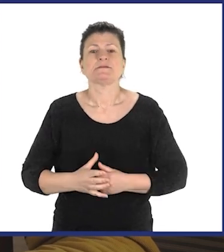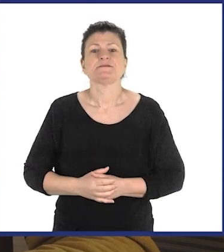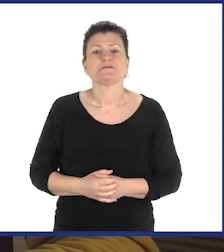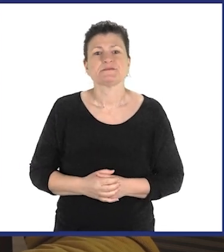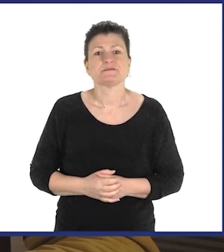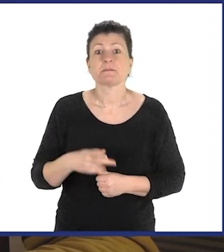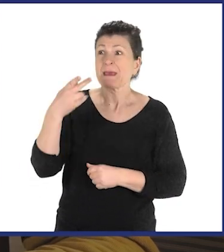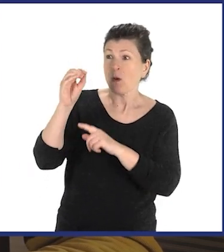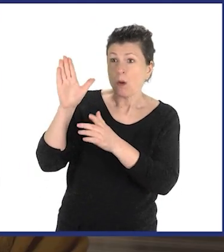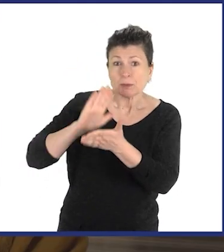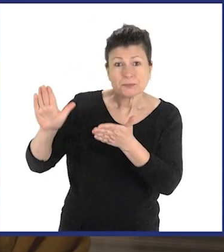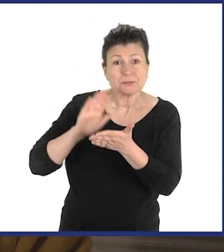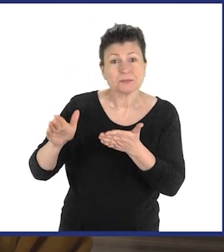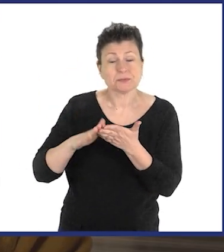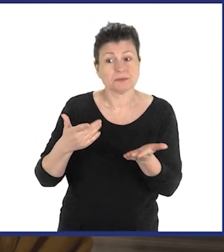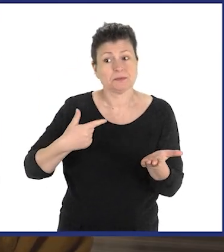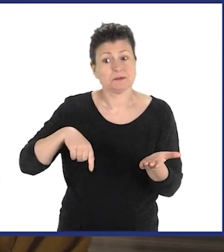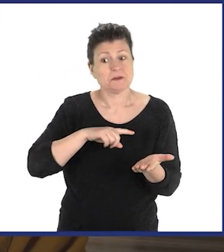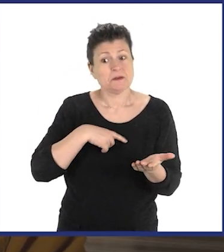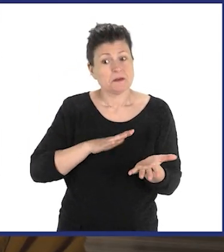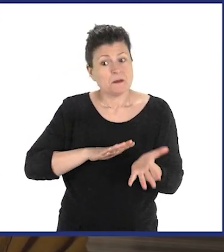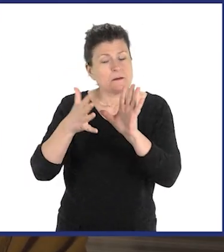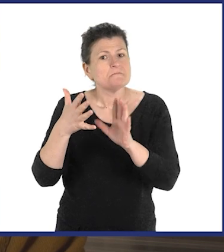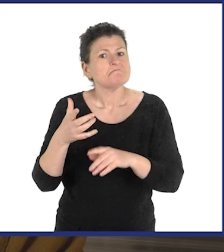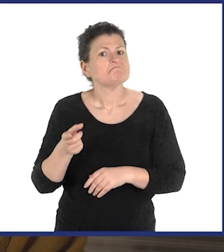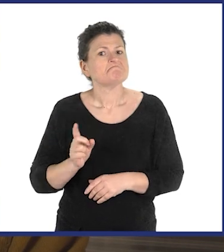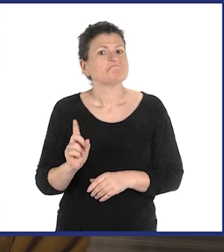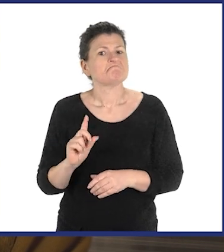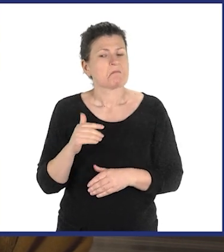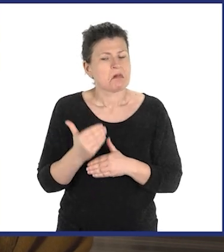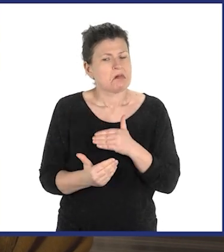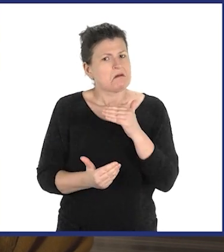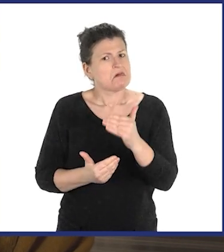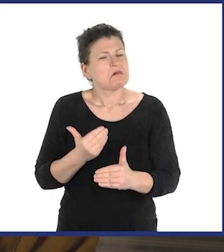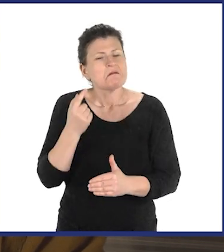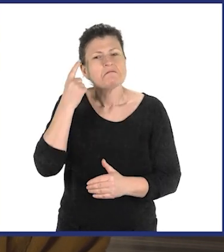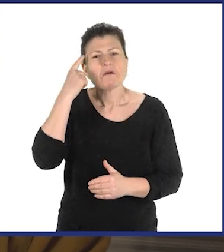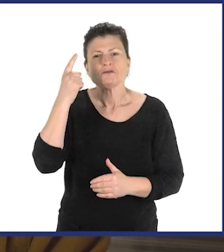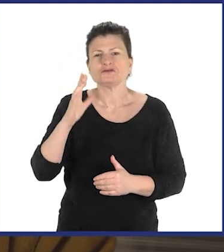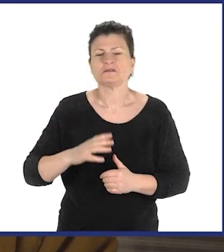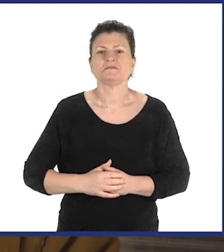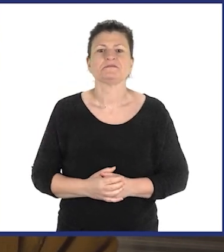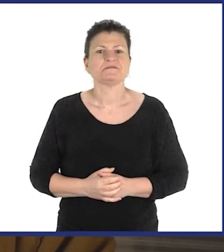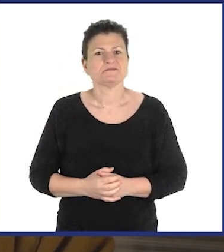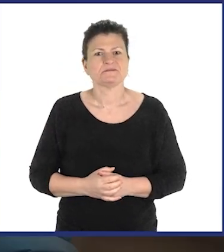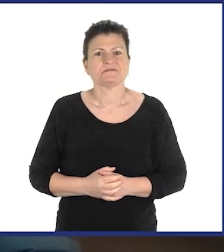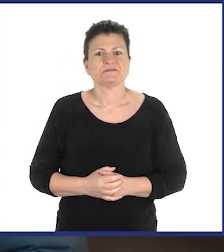soigner leurs enfants, quoi. Et s'il n'y avait pas eu la PCO, on ne serait pas du tout au même niveau, on n'aurait pas avancé aussi vite, je